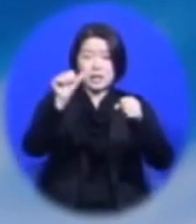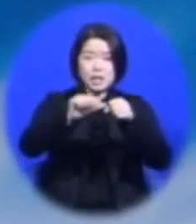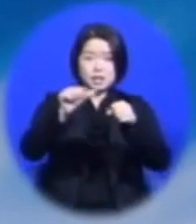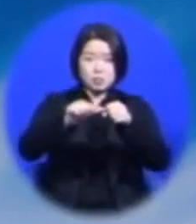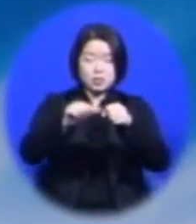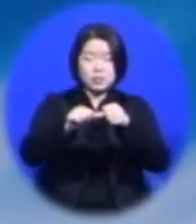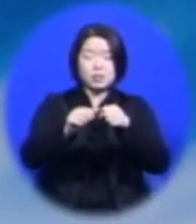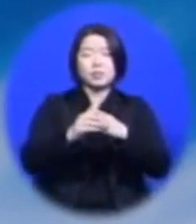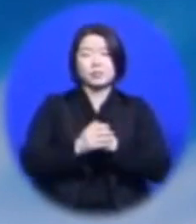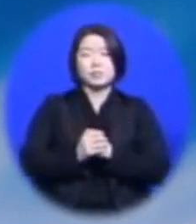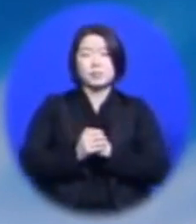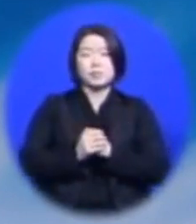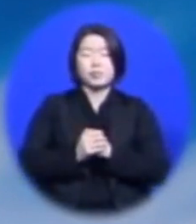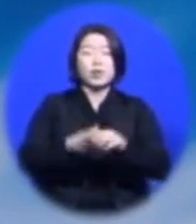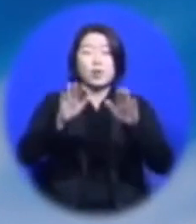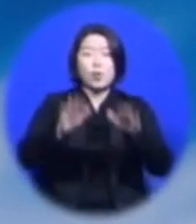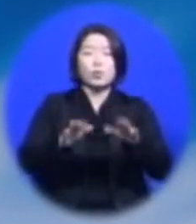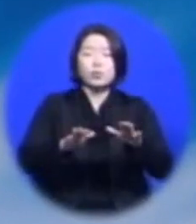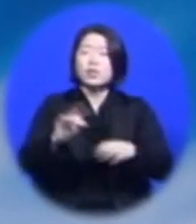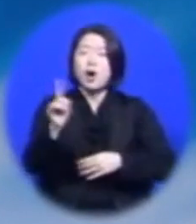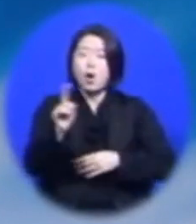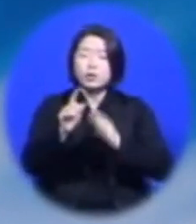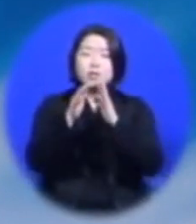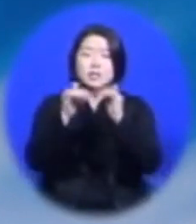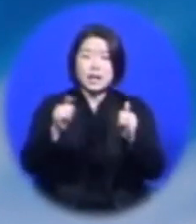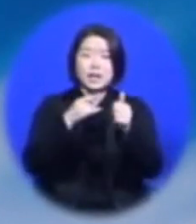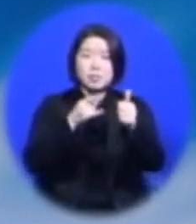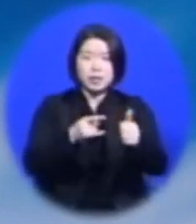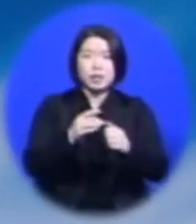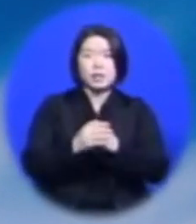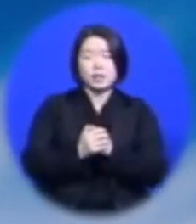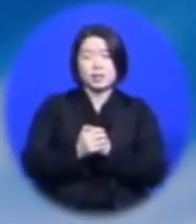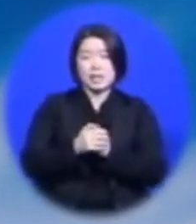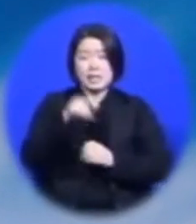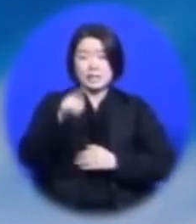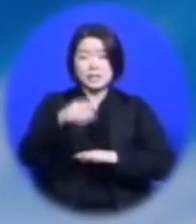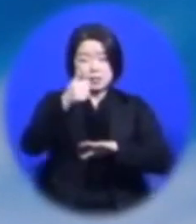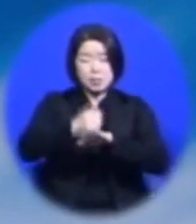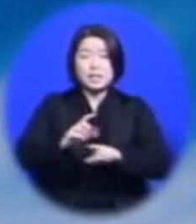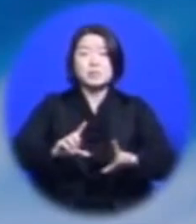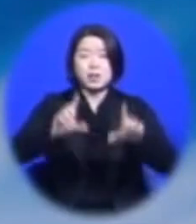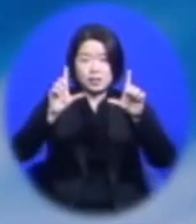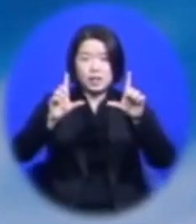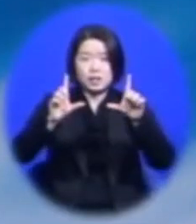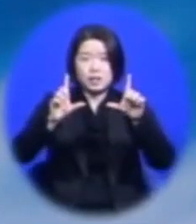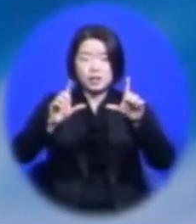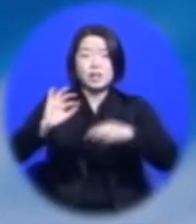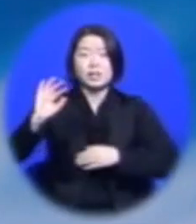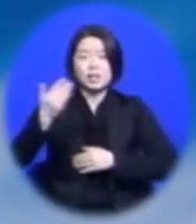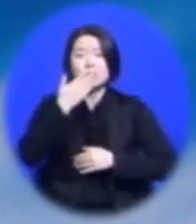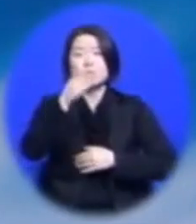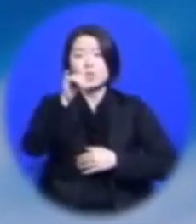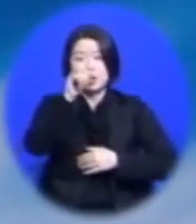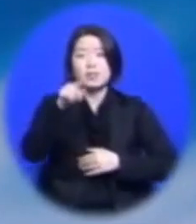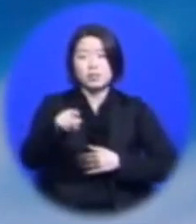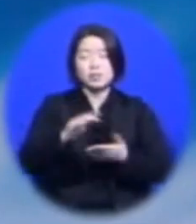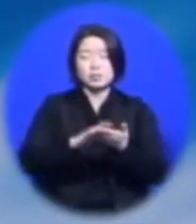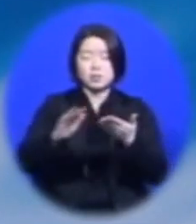번째는 오늘이 어떤 이에게는 그 마지막 날이 될 수 있다는